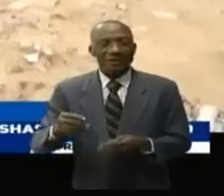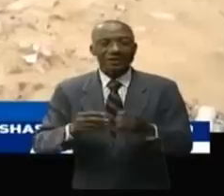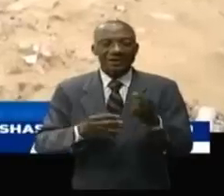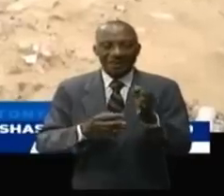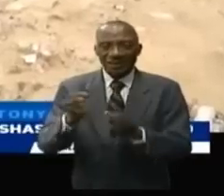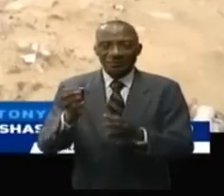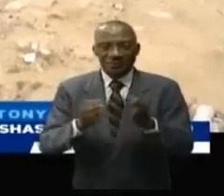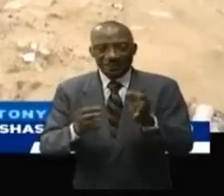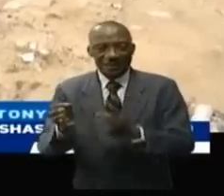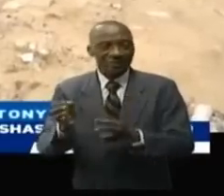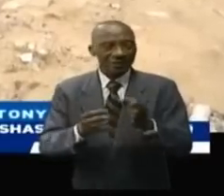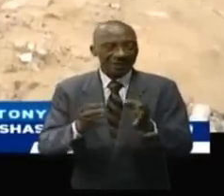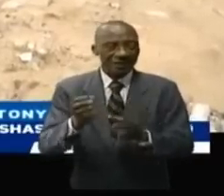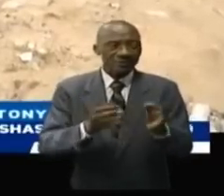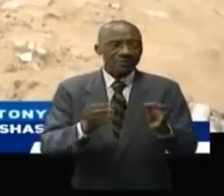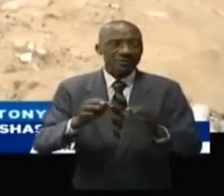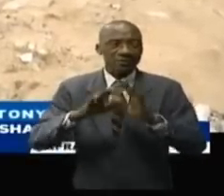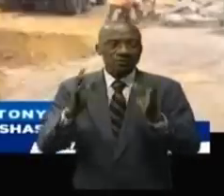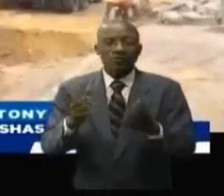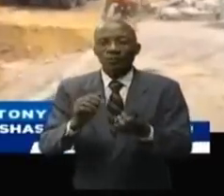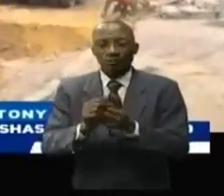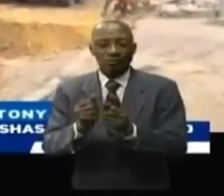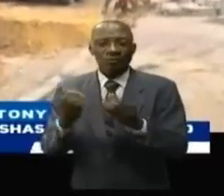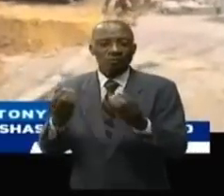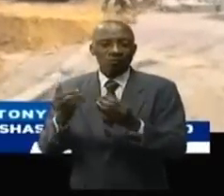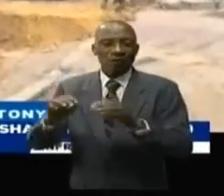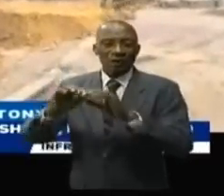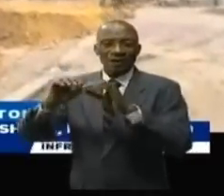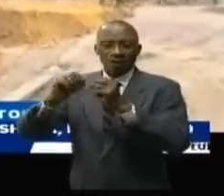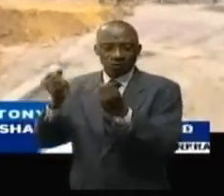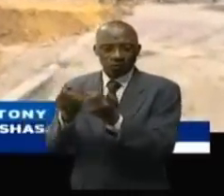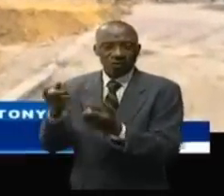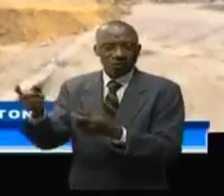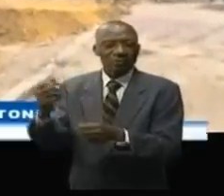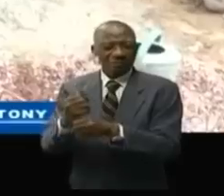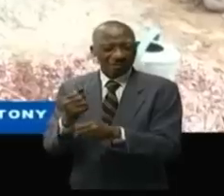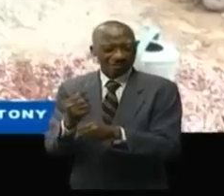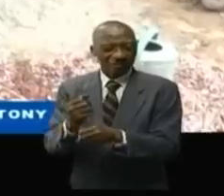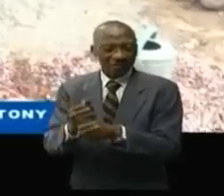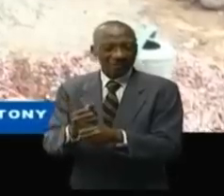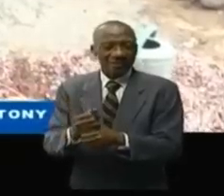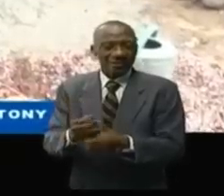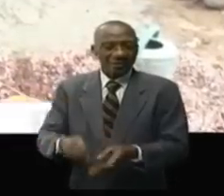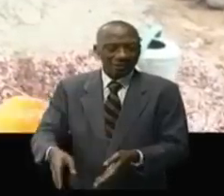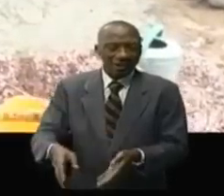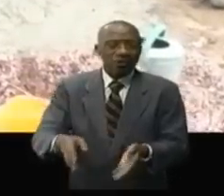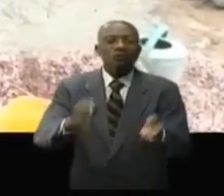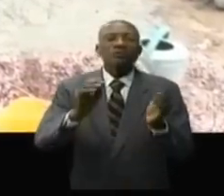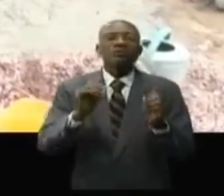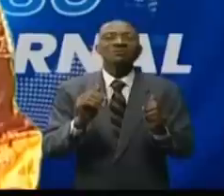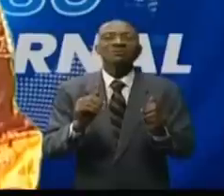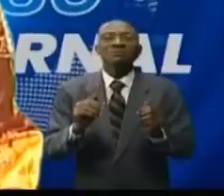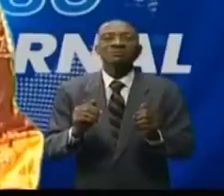la DPK qui exécute dans les délais et comme il se doit les travaux en régie.